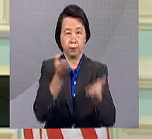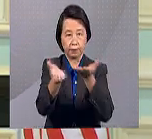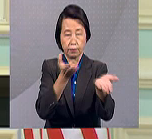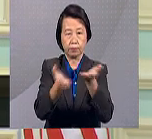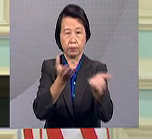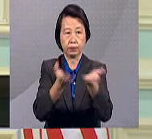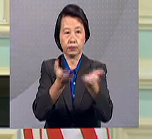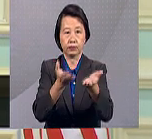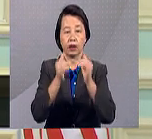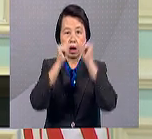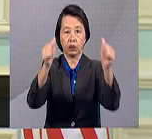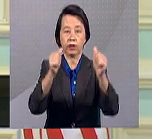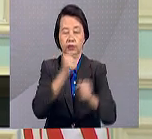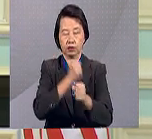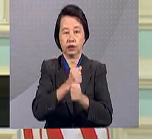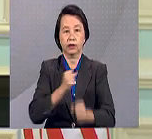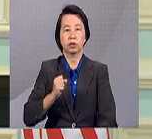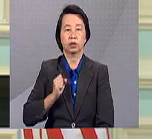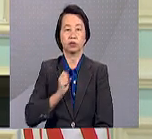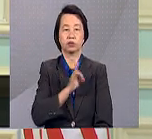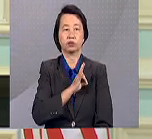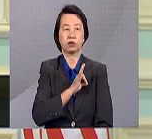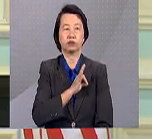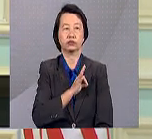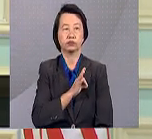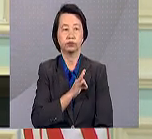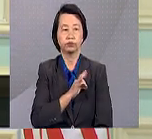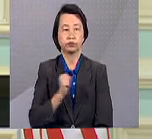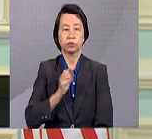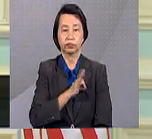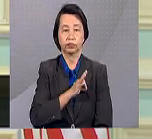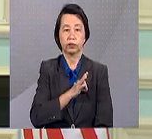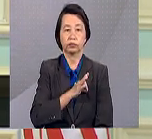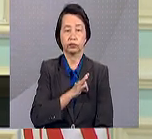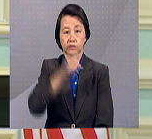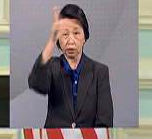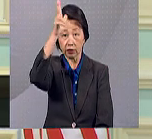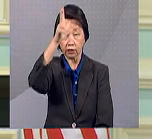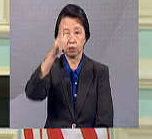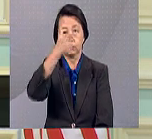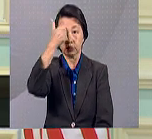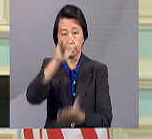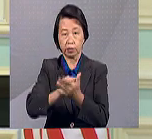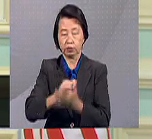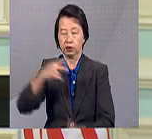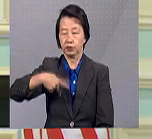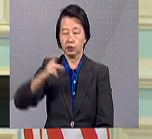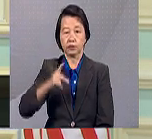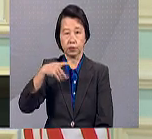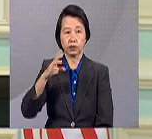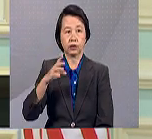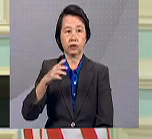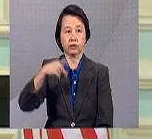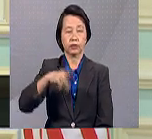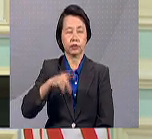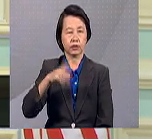perkhidmatan awam. Di kategori apa dia dipanggil kakitangan awam. Jadi sebab itulah PKPD,